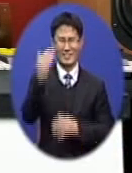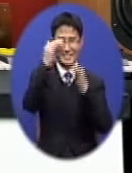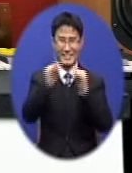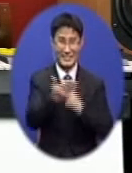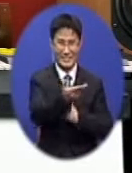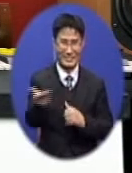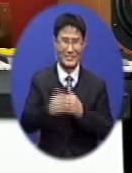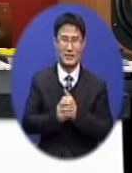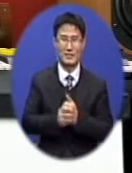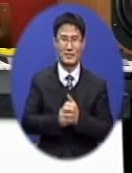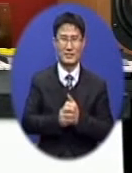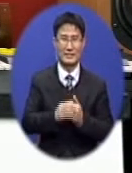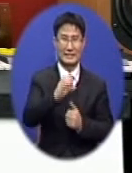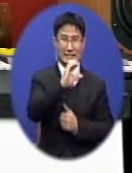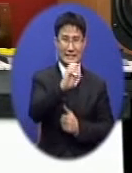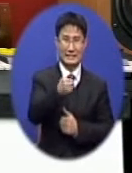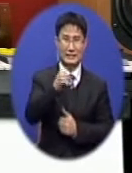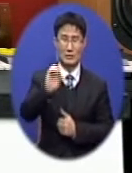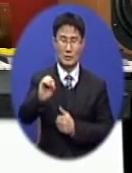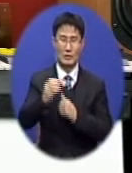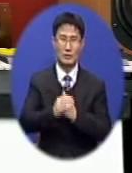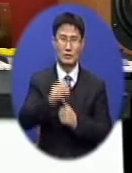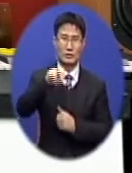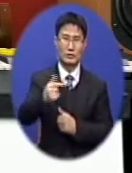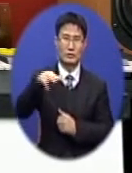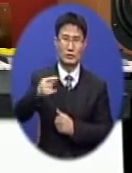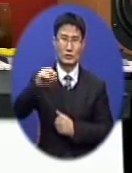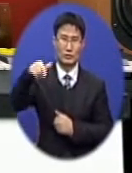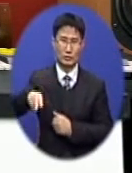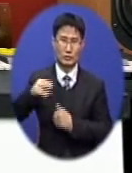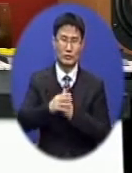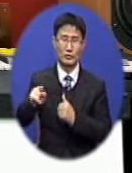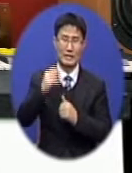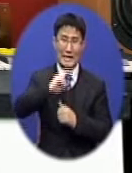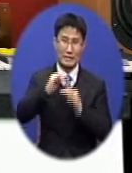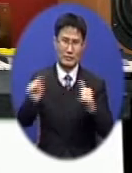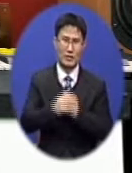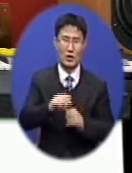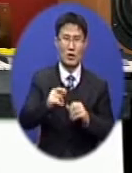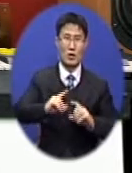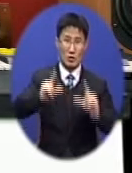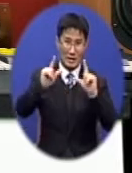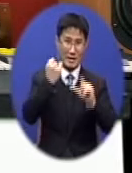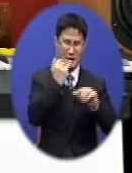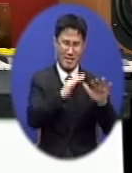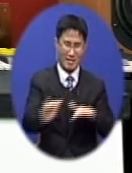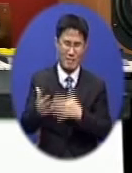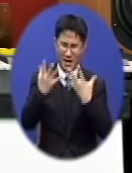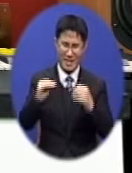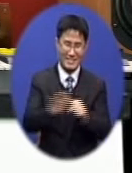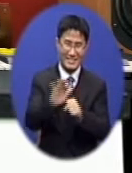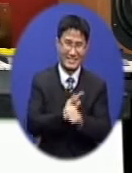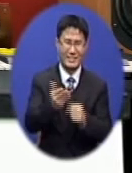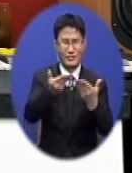시청자 여러분, 우리 CEO 가수 윤종규 가수의 동해 바다 아주 신납니다. 네. 많은